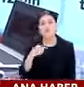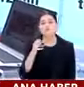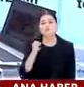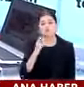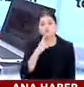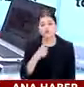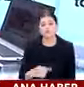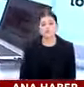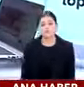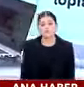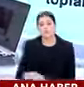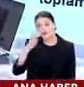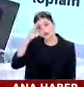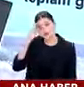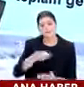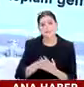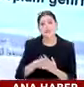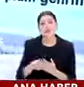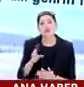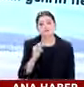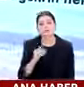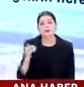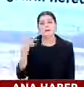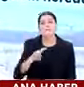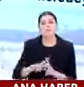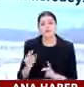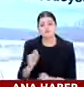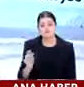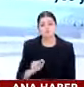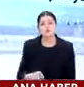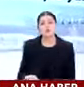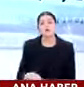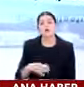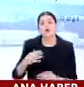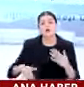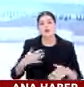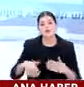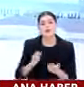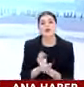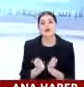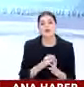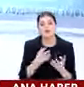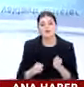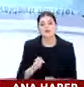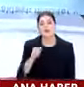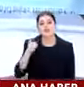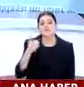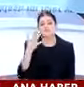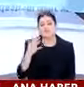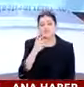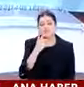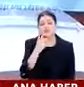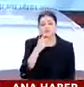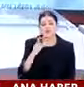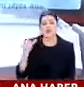Tabii asgari ücret şöyle bir özelliği var Efendim hem memur maaşlarını hem işte engelli aylığı gibi aylıkları 65 yaş